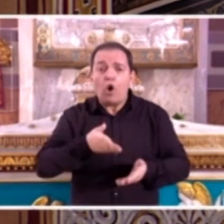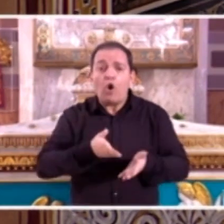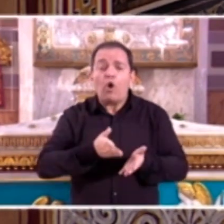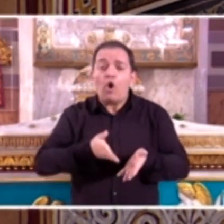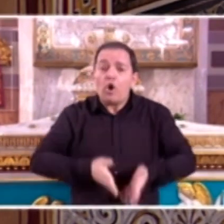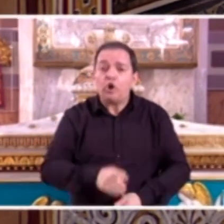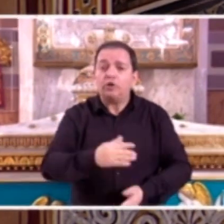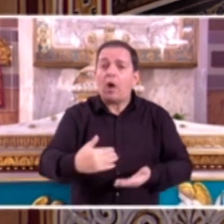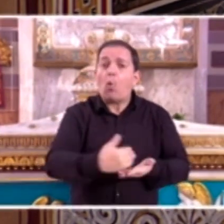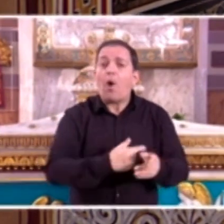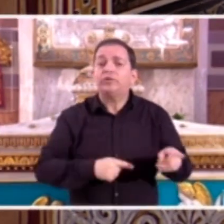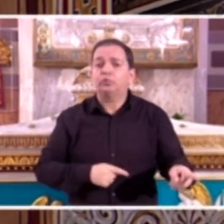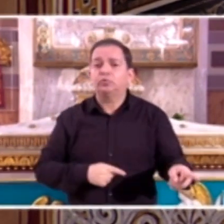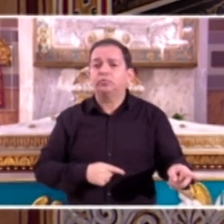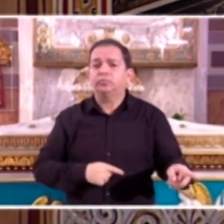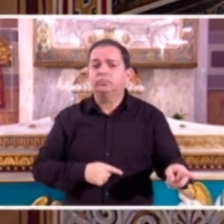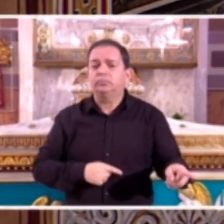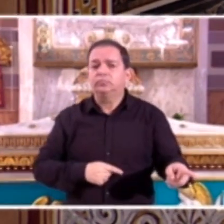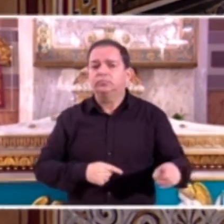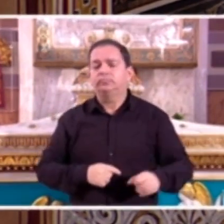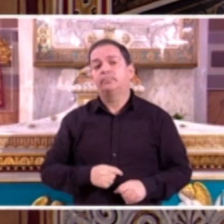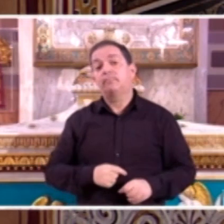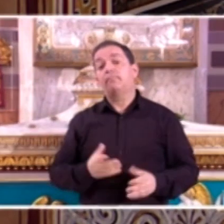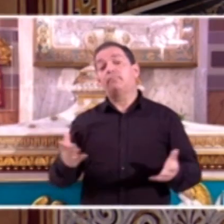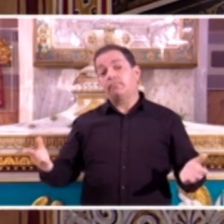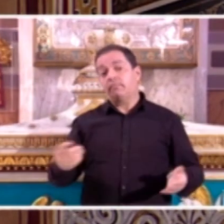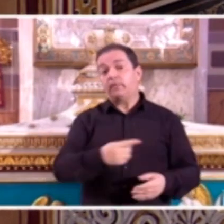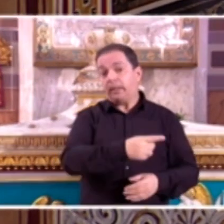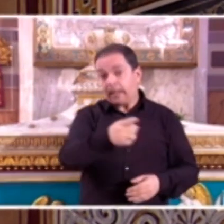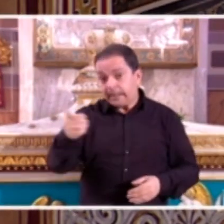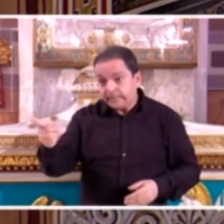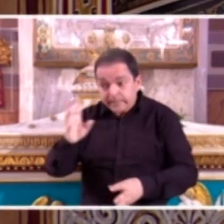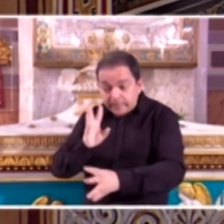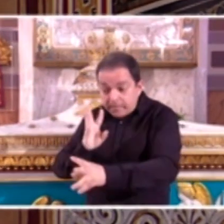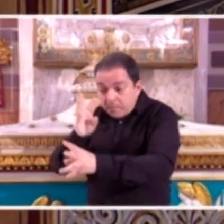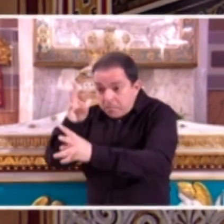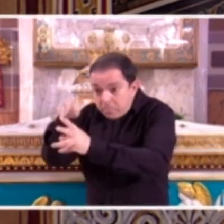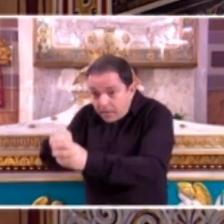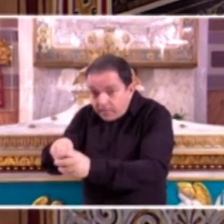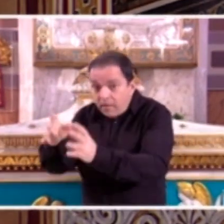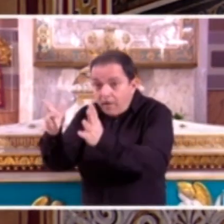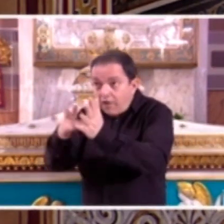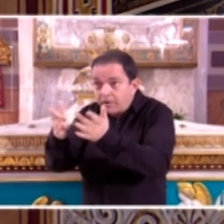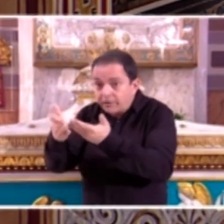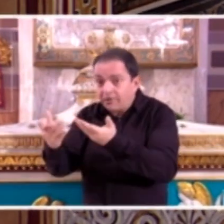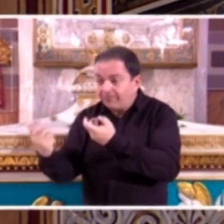Όμως, όσοι ανήκουμε στον Χριστό και αφού γκραζόμαστε την φωνή